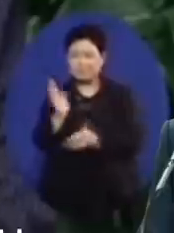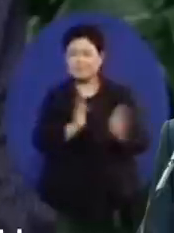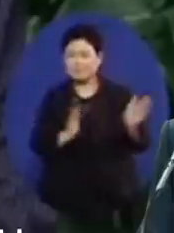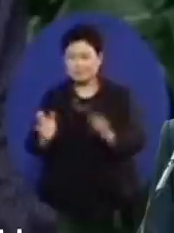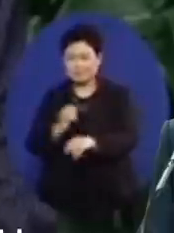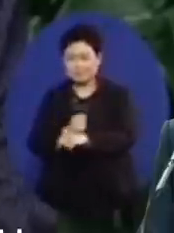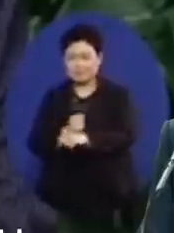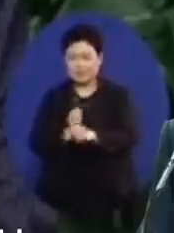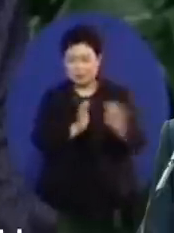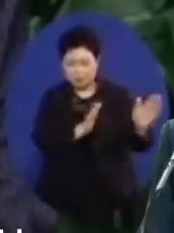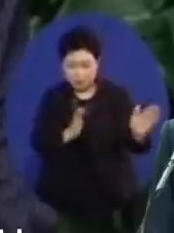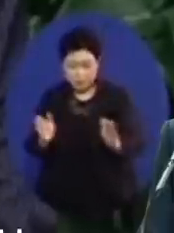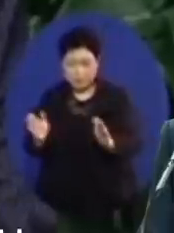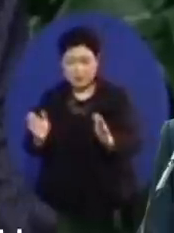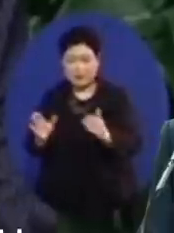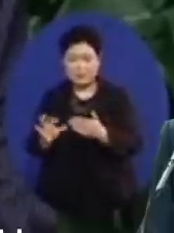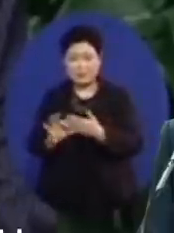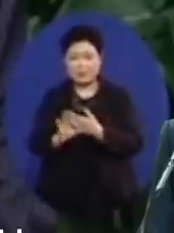준비하면